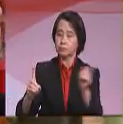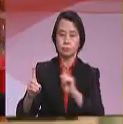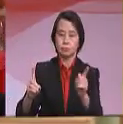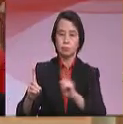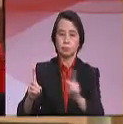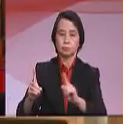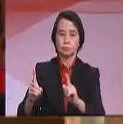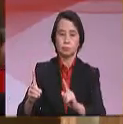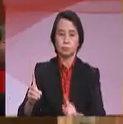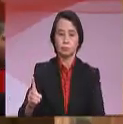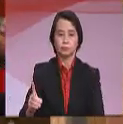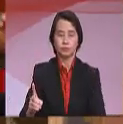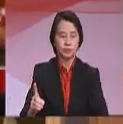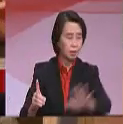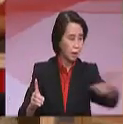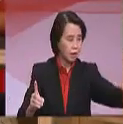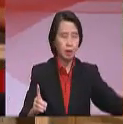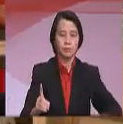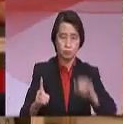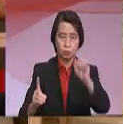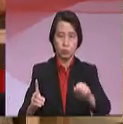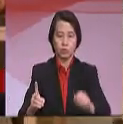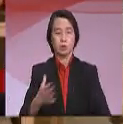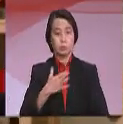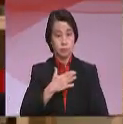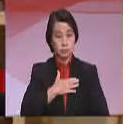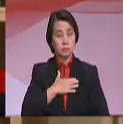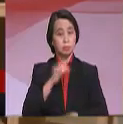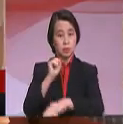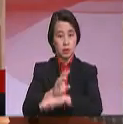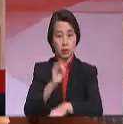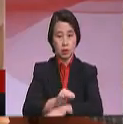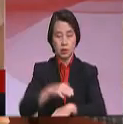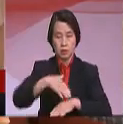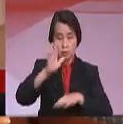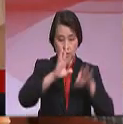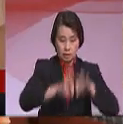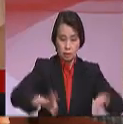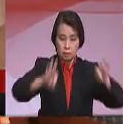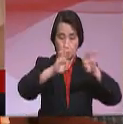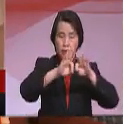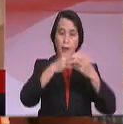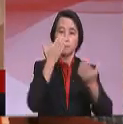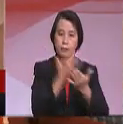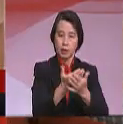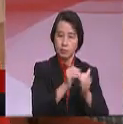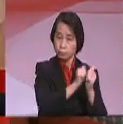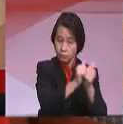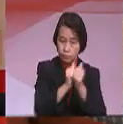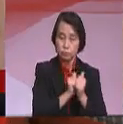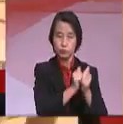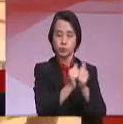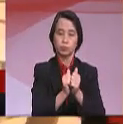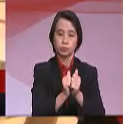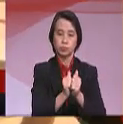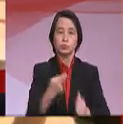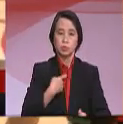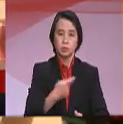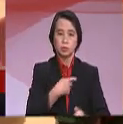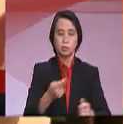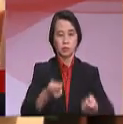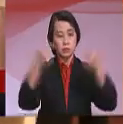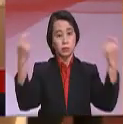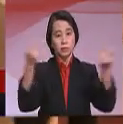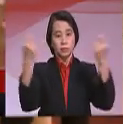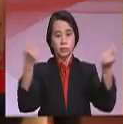PKPD. Nasihat saya, demi kepentingan dan kebaikan bersama, kita